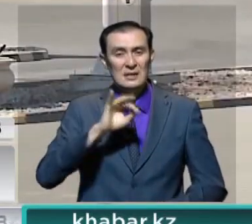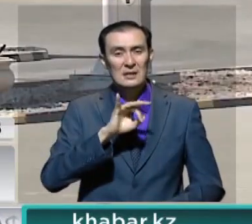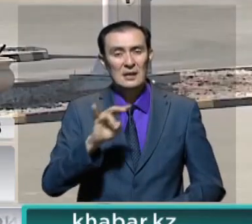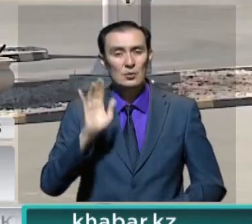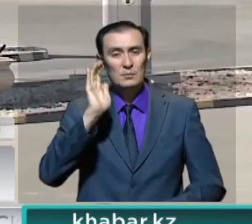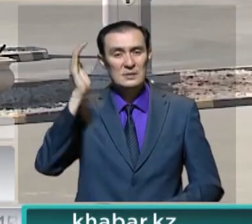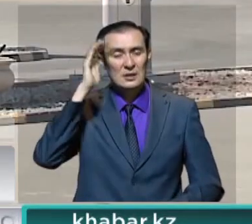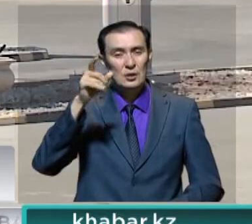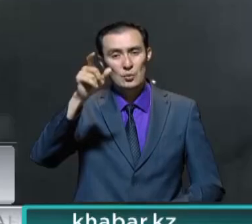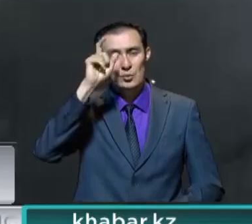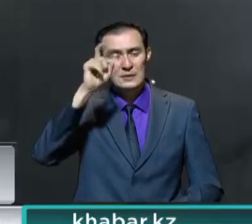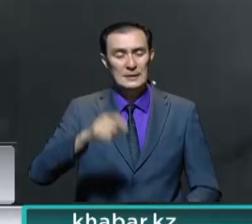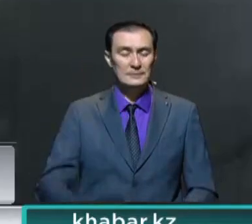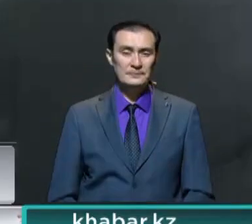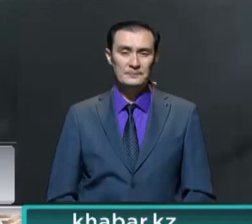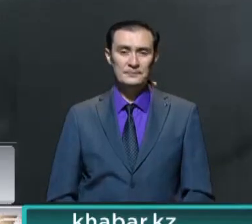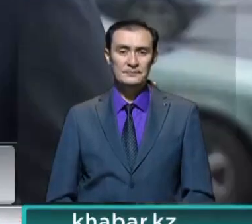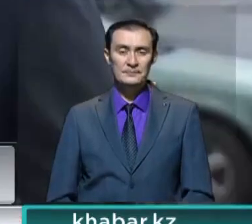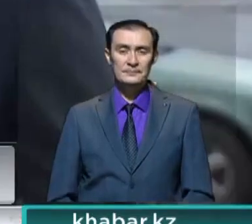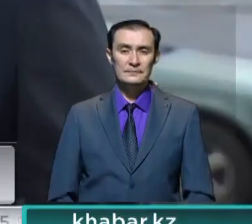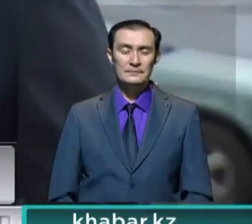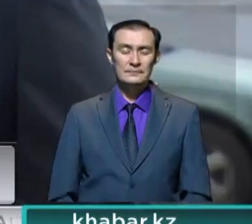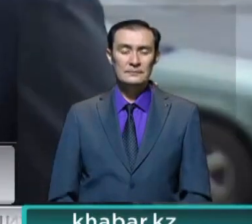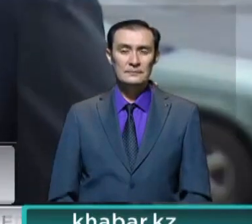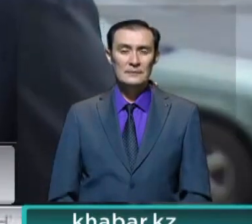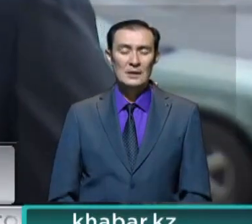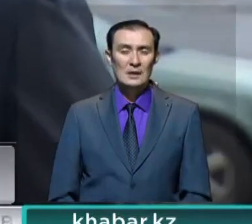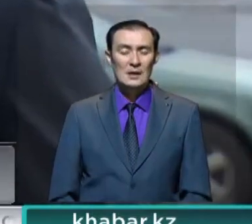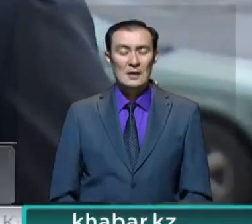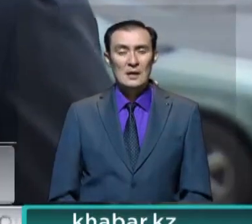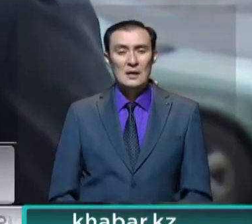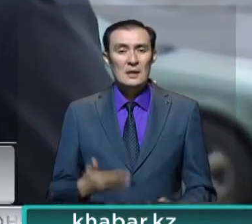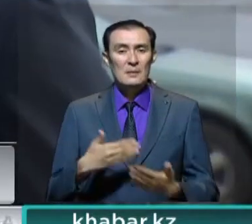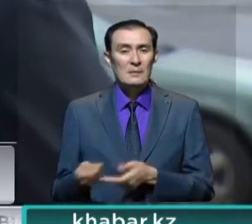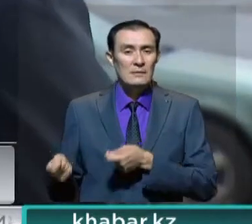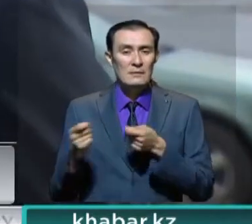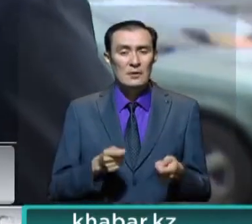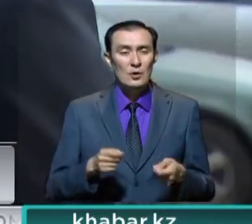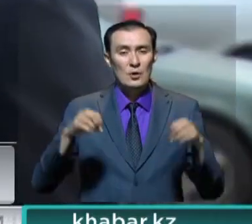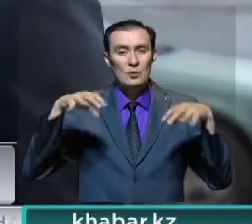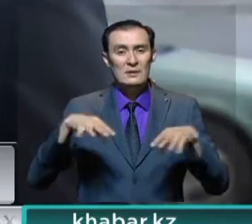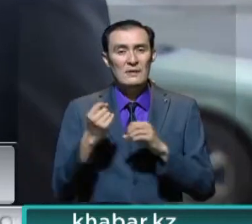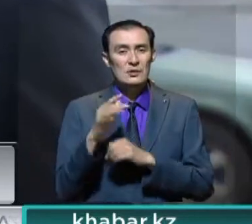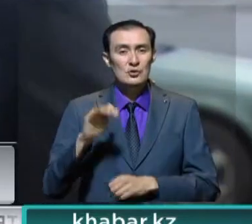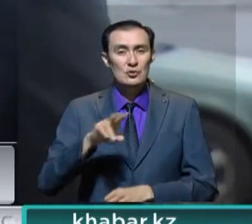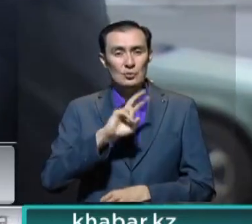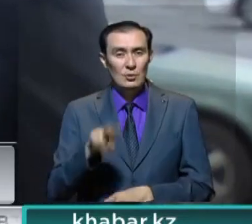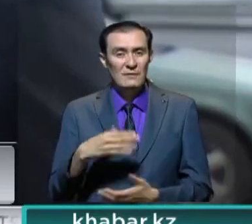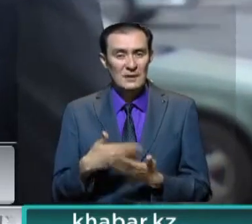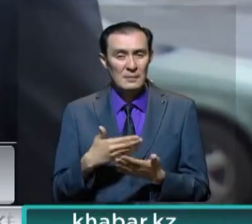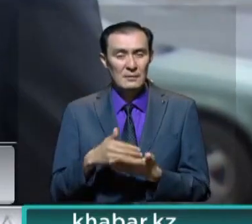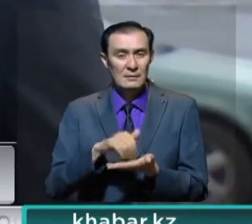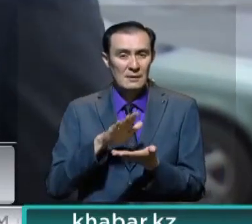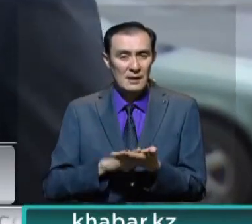Ираном, Туркменистаном и Турцией. К примеру, декларантам импортированы люстры в 11 тысяч долларов,